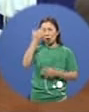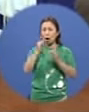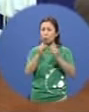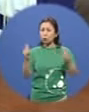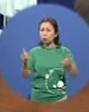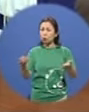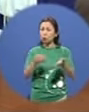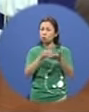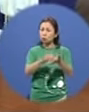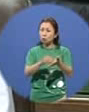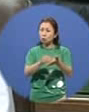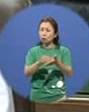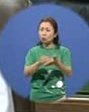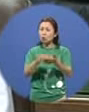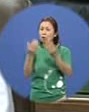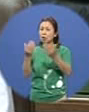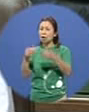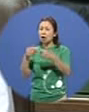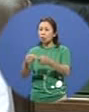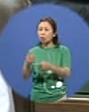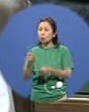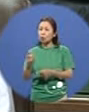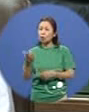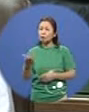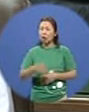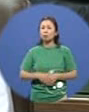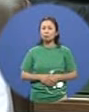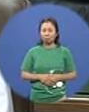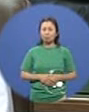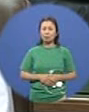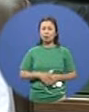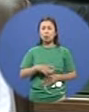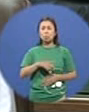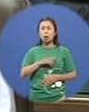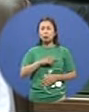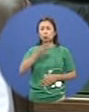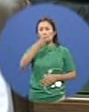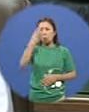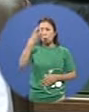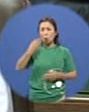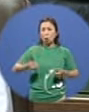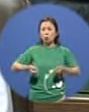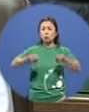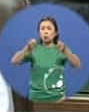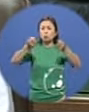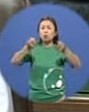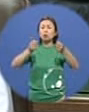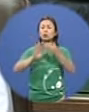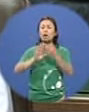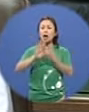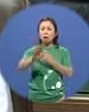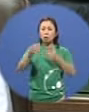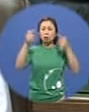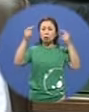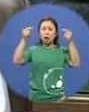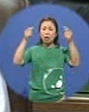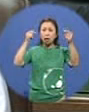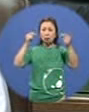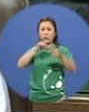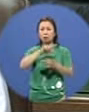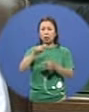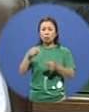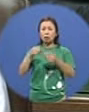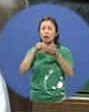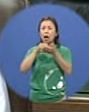かあのまずですね高校を卒業してはいそれであの大学や短大に進学する